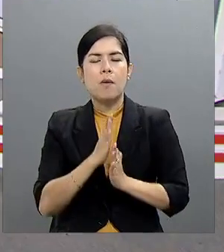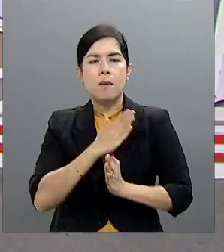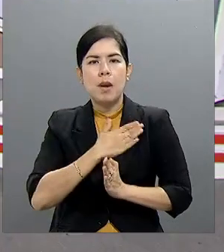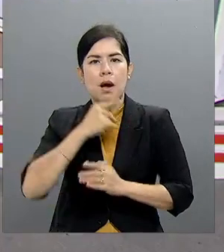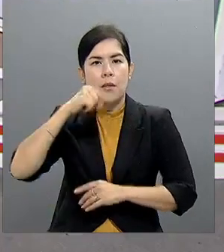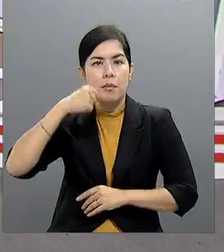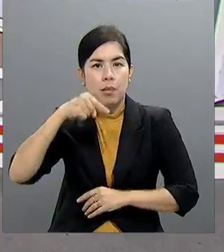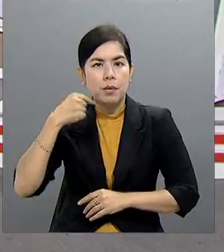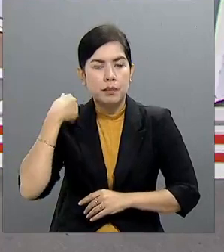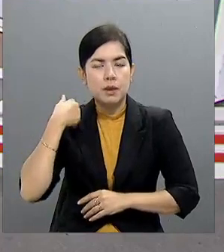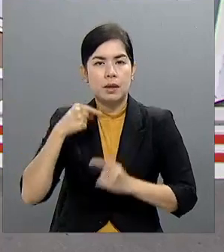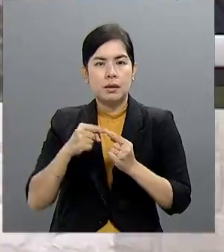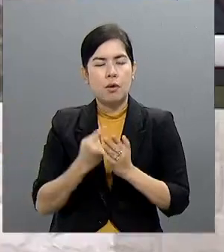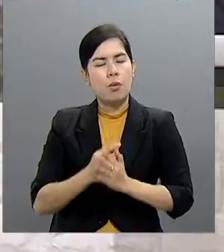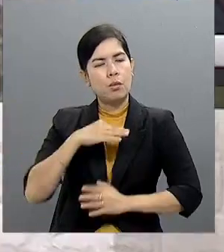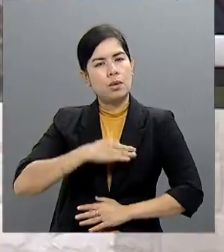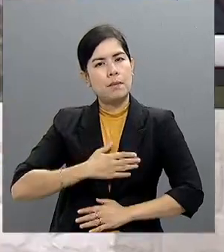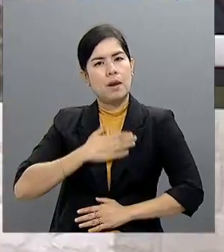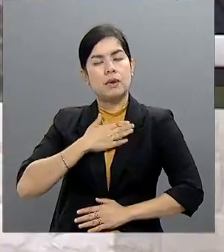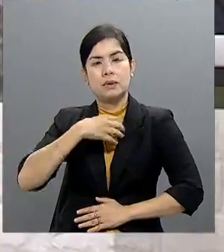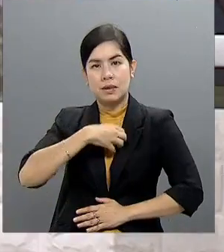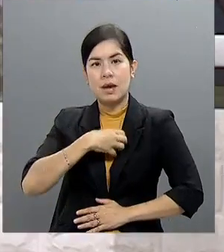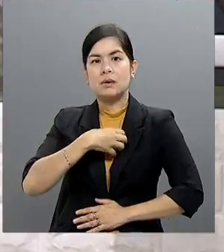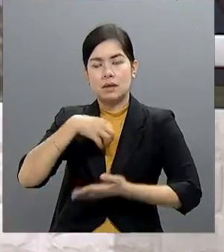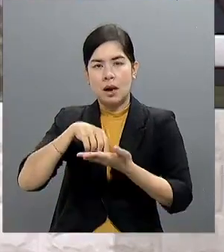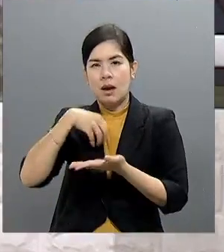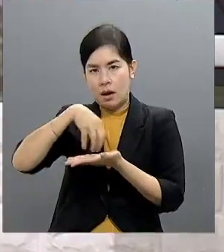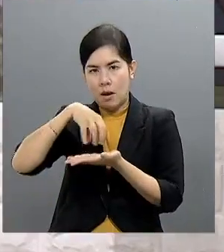บ่งปันเขาบอกว่าการทำบุญเ